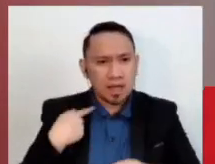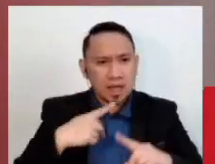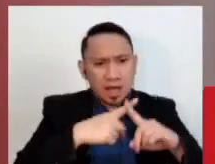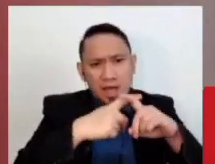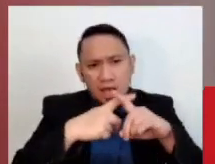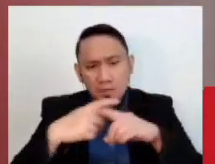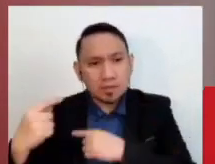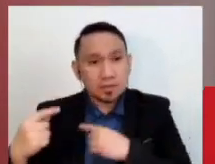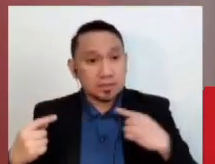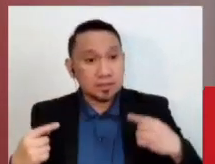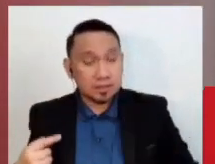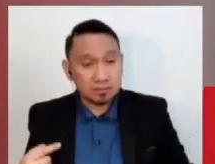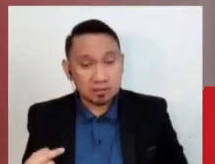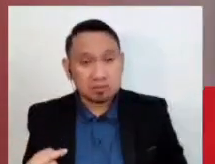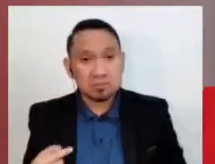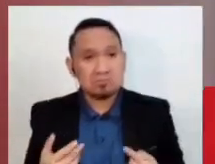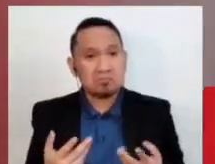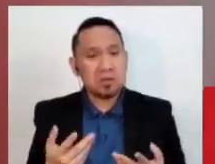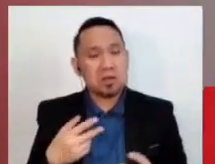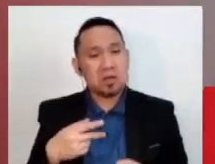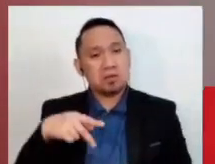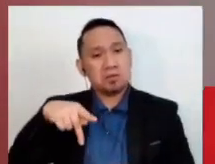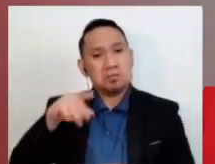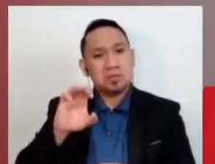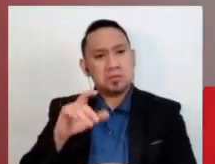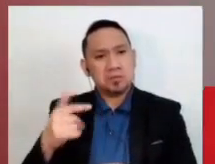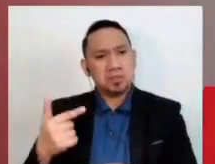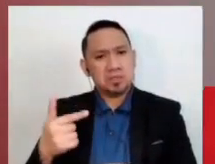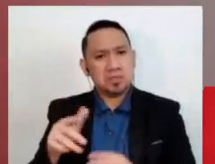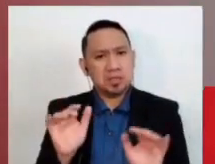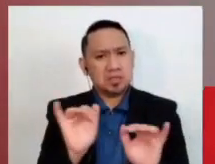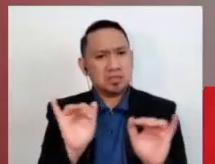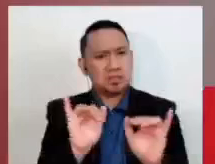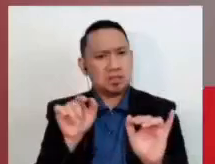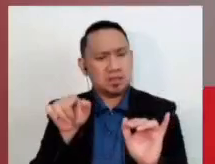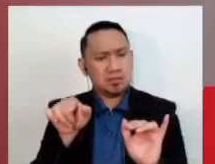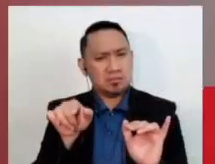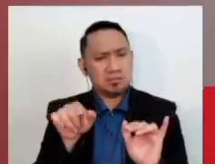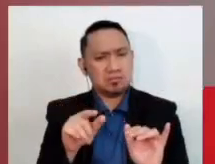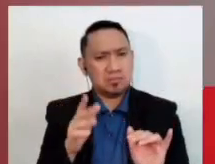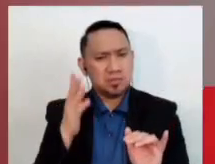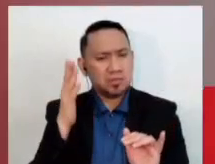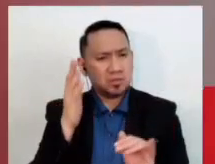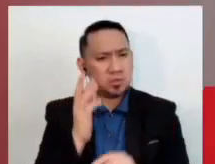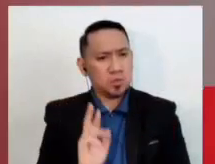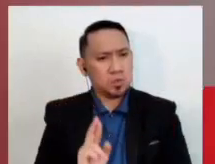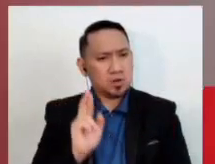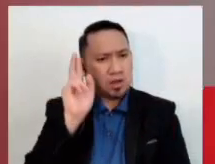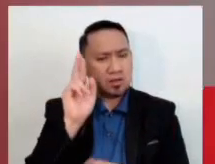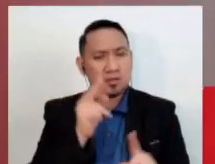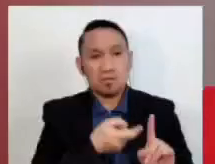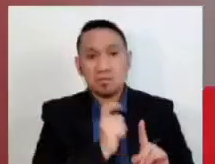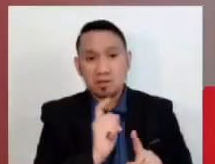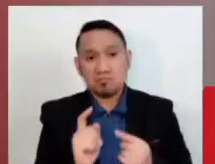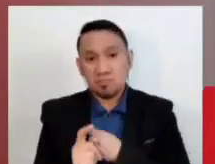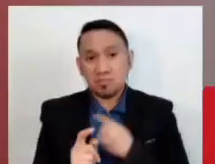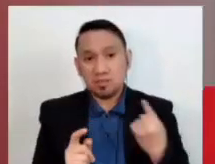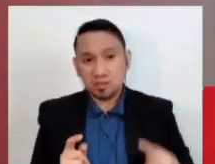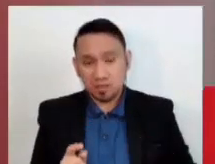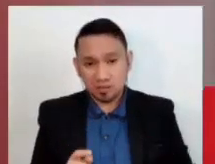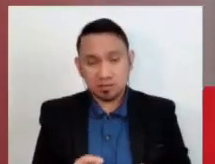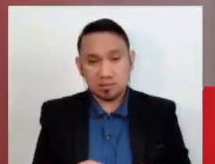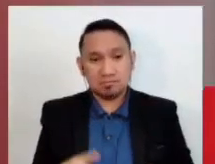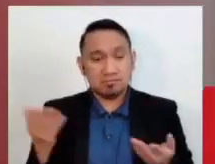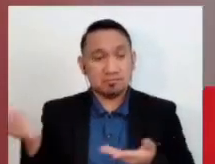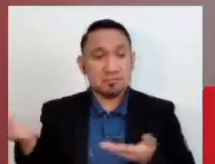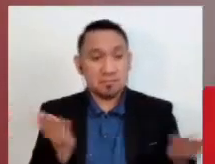sa Philippine Coast Guard, may hawig sa itaas na bahagi ng Tianzhou 4 spacecraft mula China. Dinala na yan sa PCG station